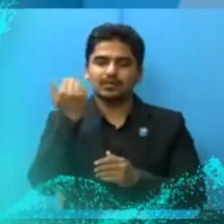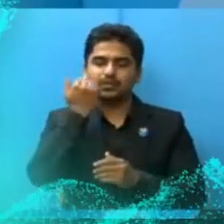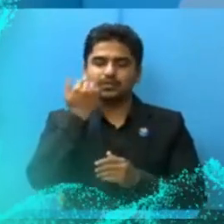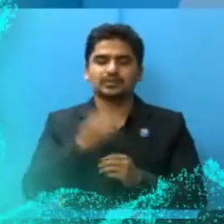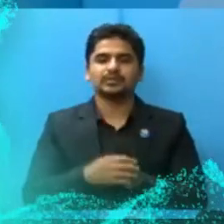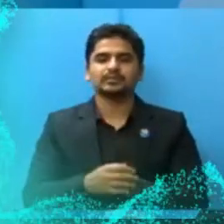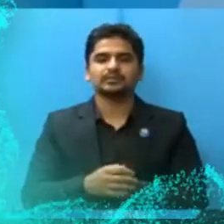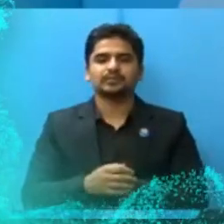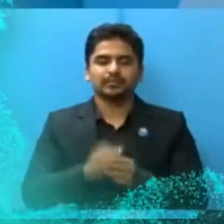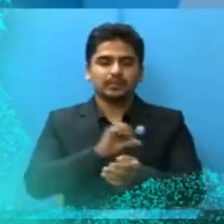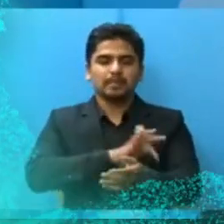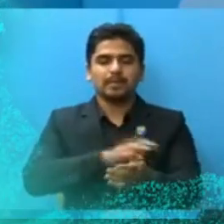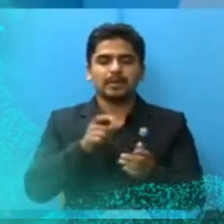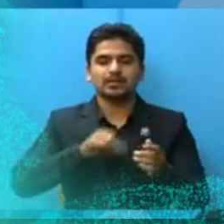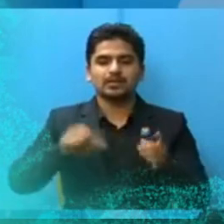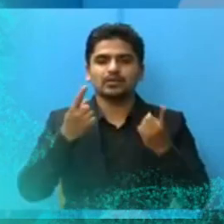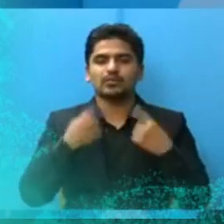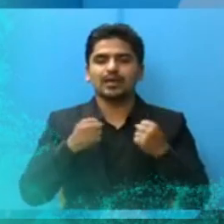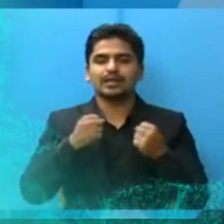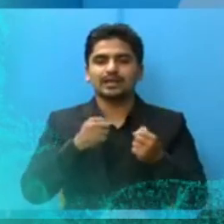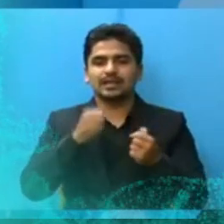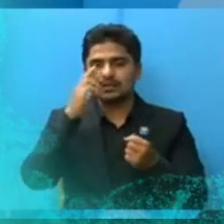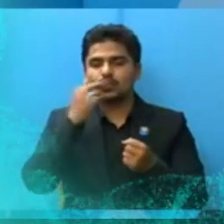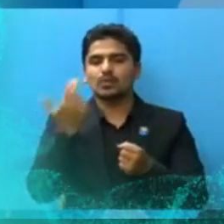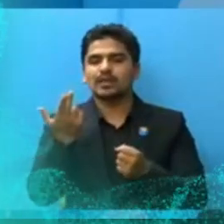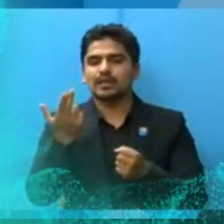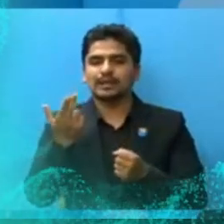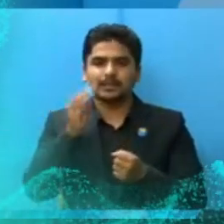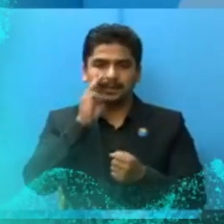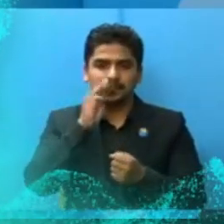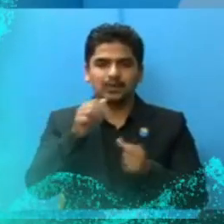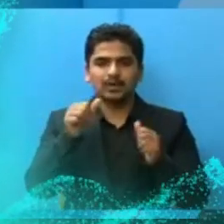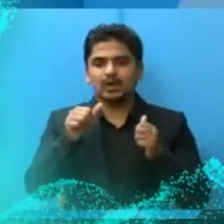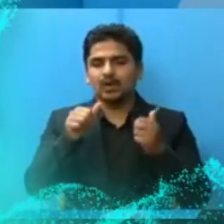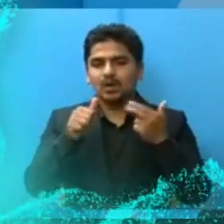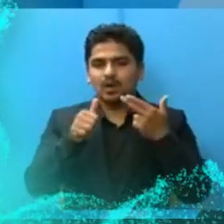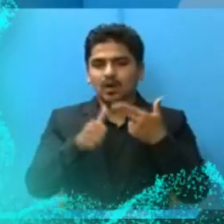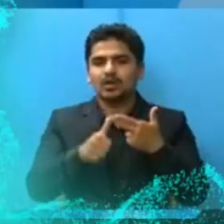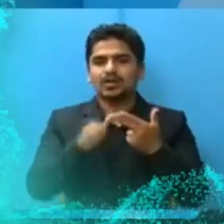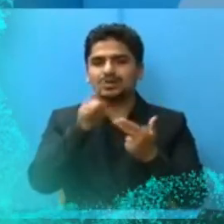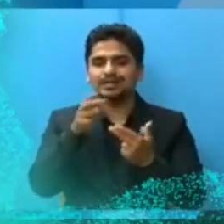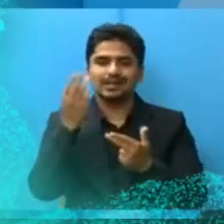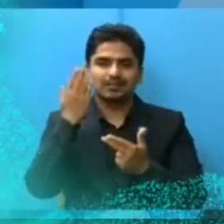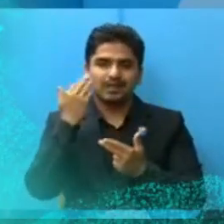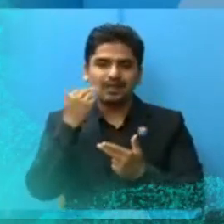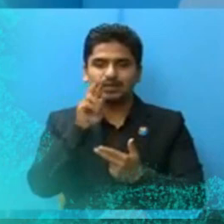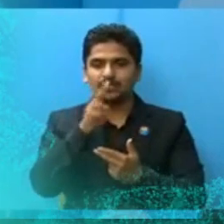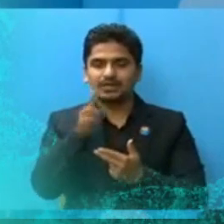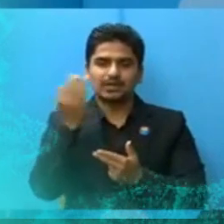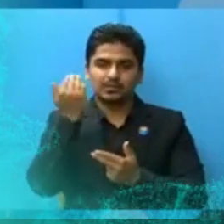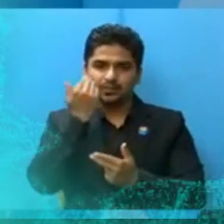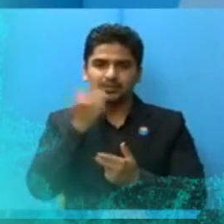पुरुष। प्रादेशिक जनस्वास्थ्य प्रयोगशाला रूपन्देहीमा अर्घाखाँचीको 1 जना महिला र 2 जना पुरुष,